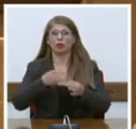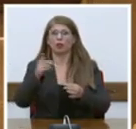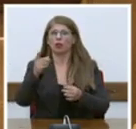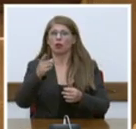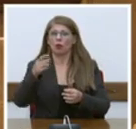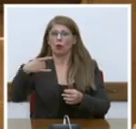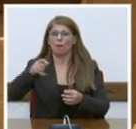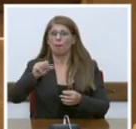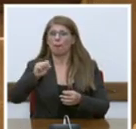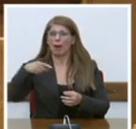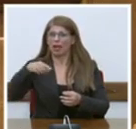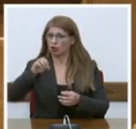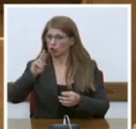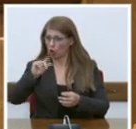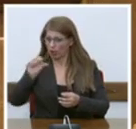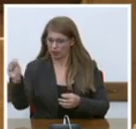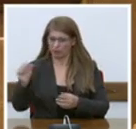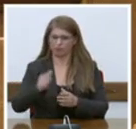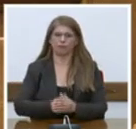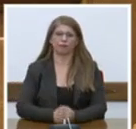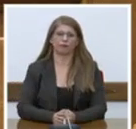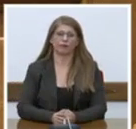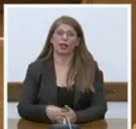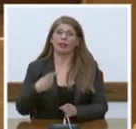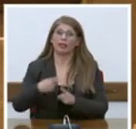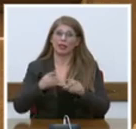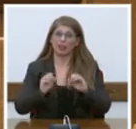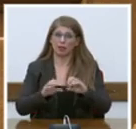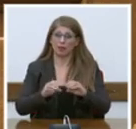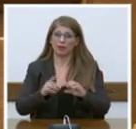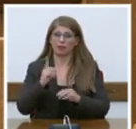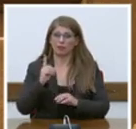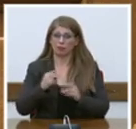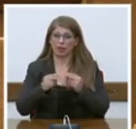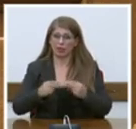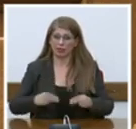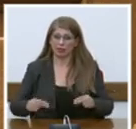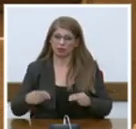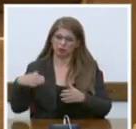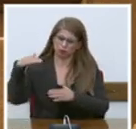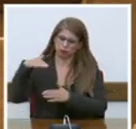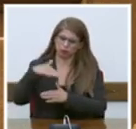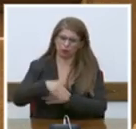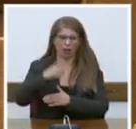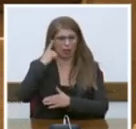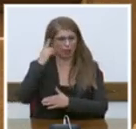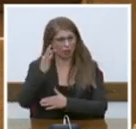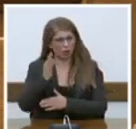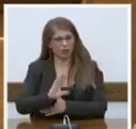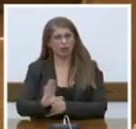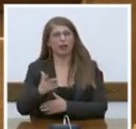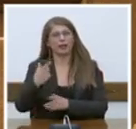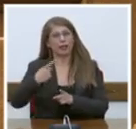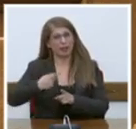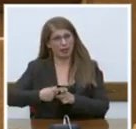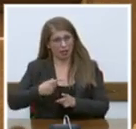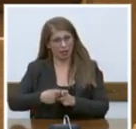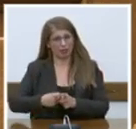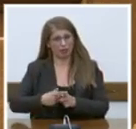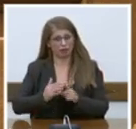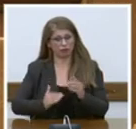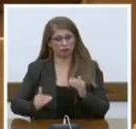Πριτανίστου. Το στίχημα για την ελληνική εκπαίδευση σε μια Δύση που παρακμάζει ιδεολογικώς είναι η Ελλάδα να ηγηθεί